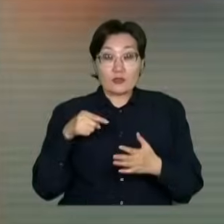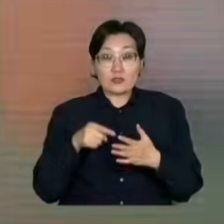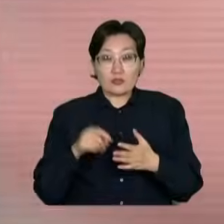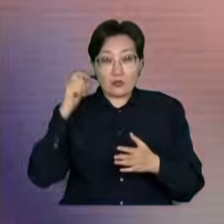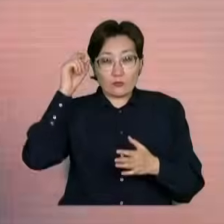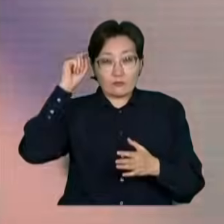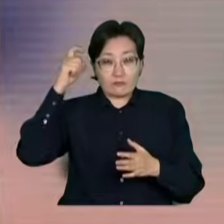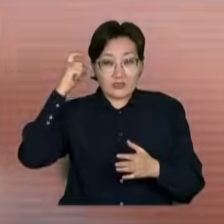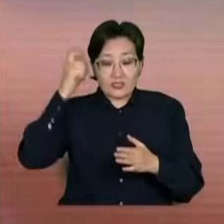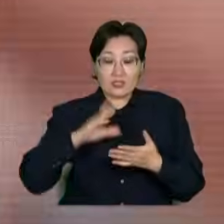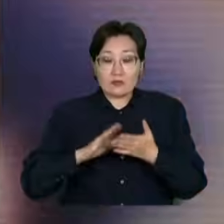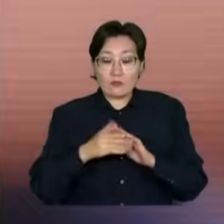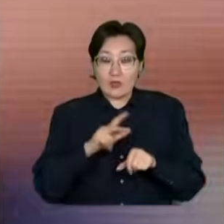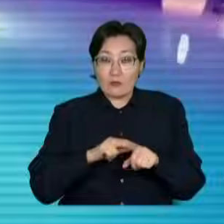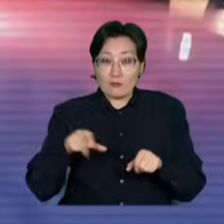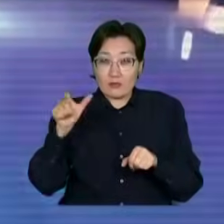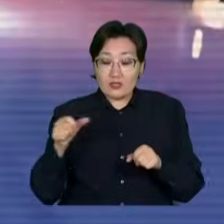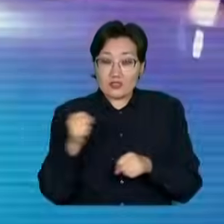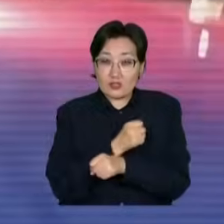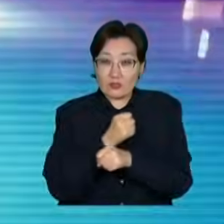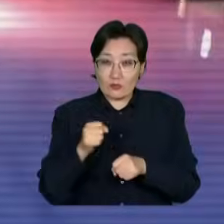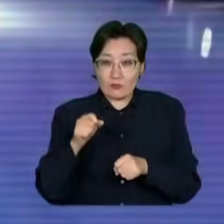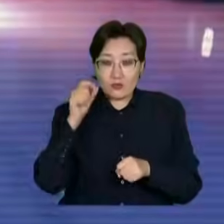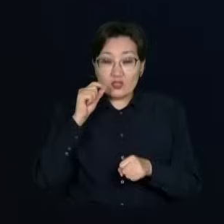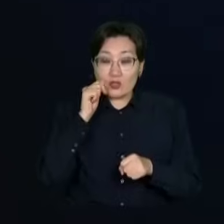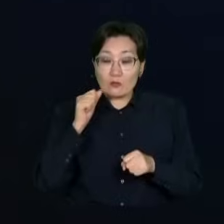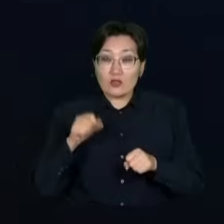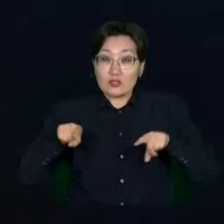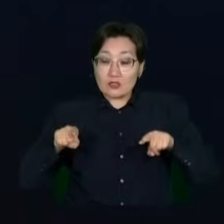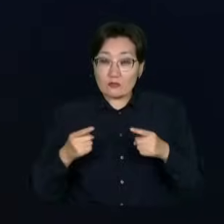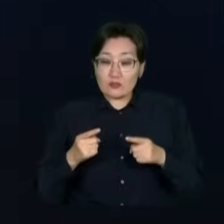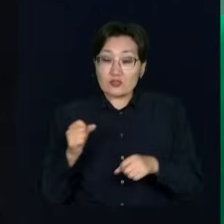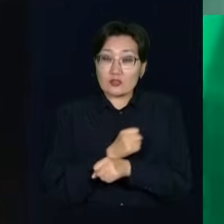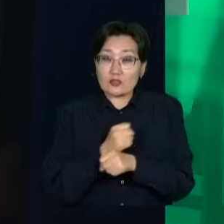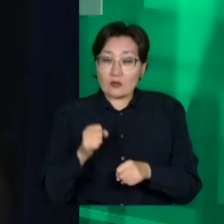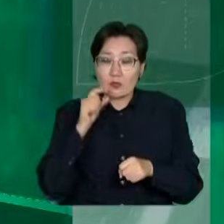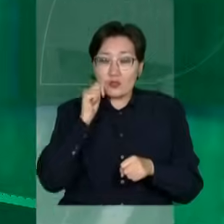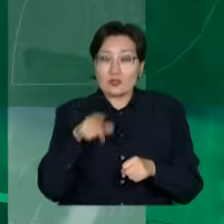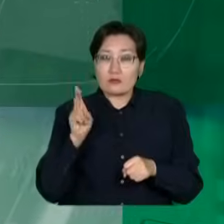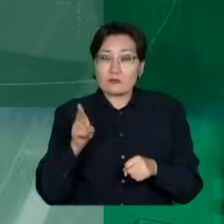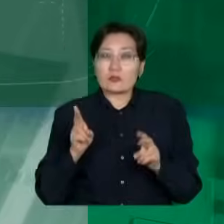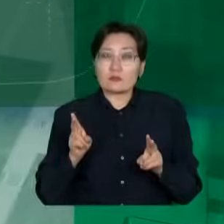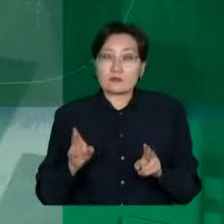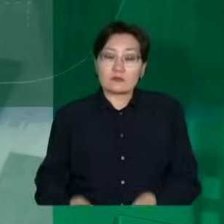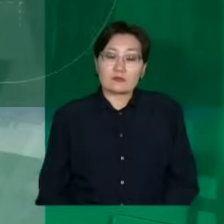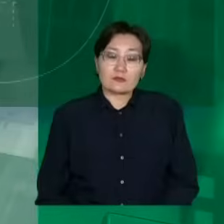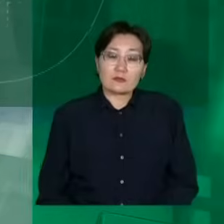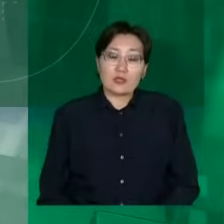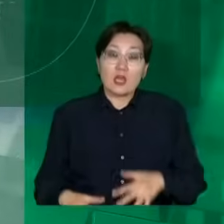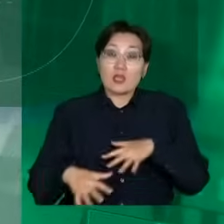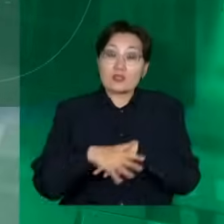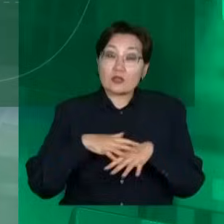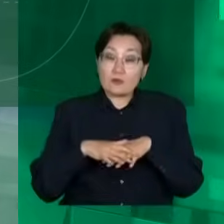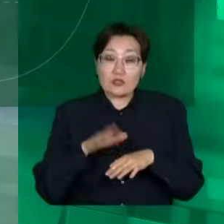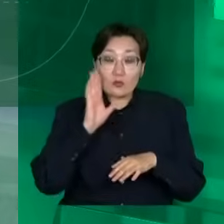масан күйде полицейді соққыға жыққан жігіт қамауға алынды. Жұдырғала жүгірген ер жүрек кім? Халықты